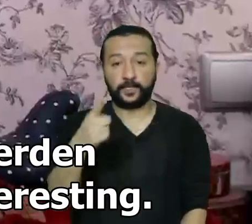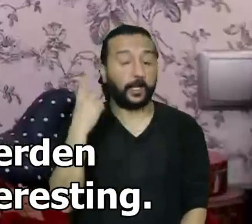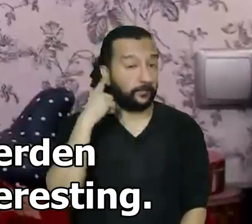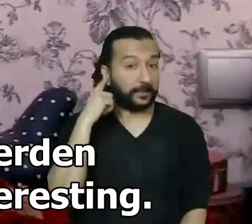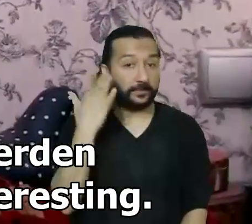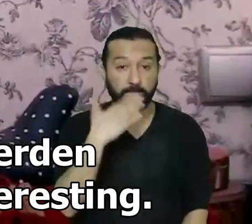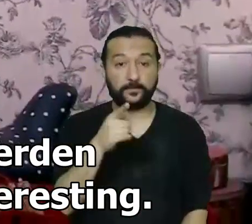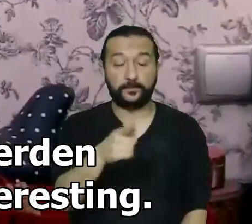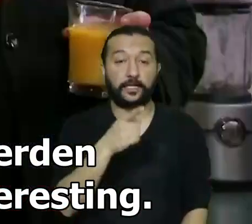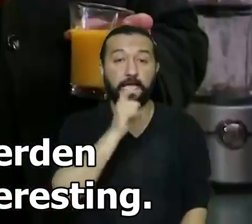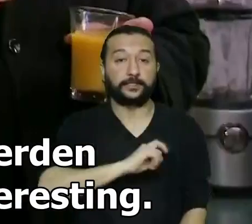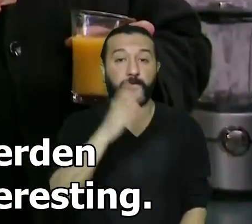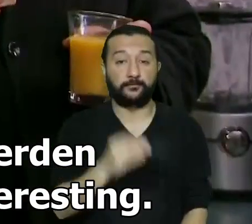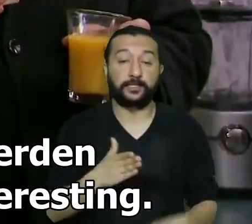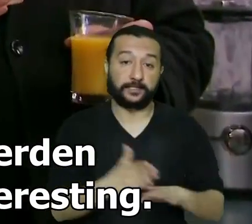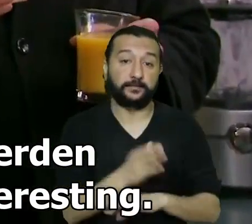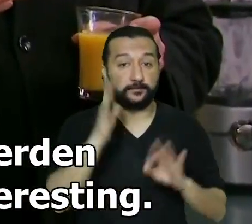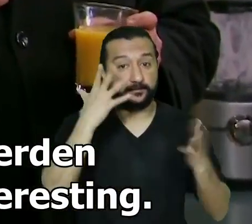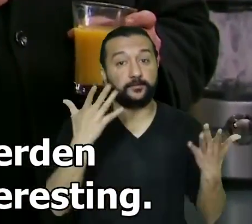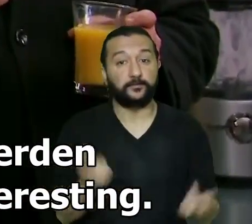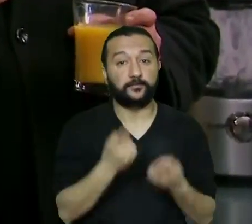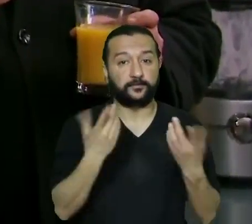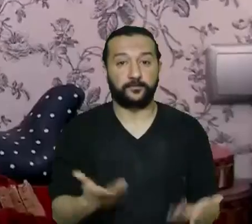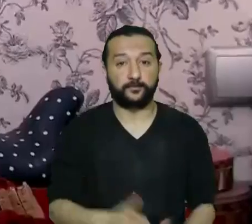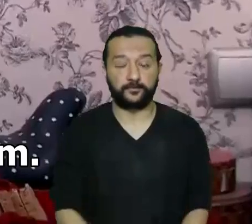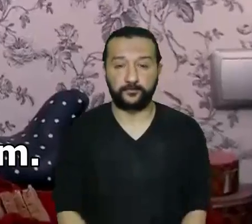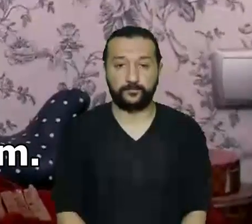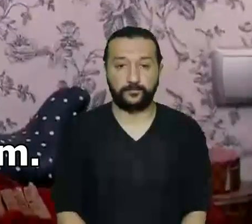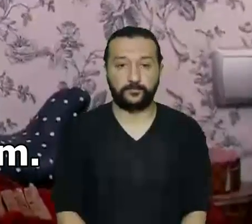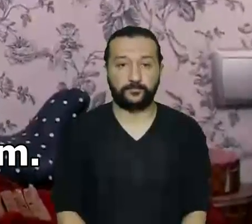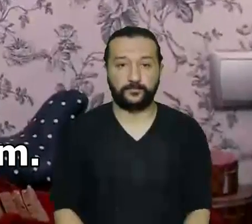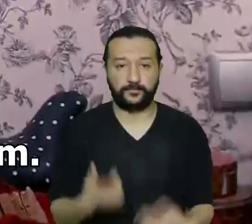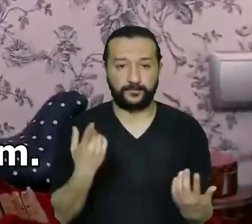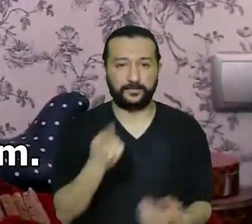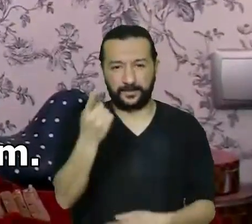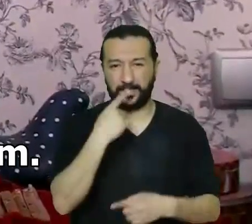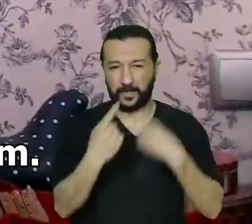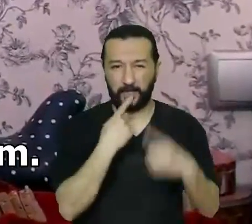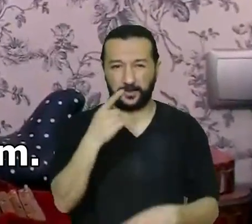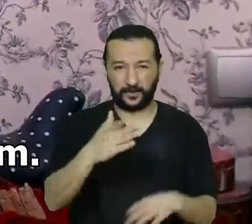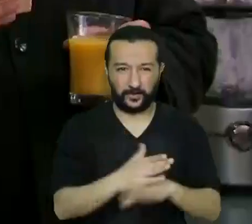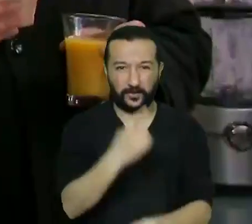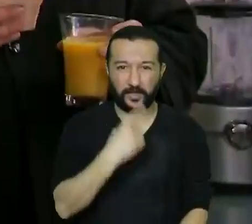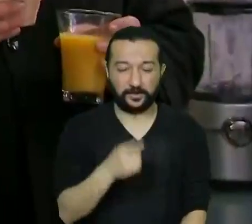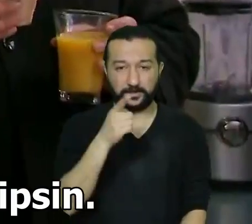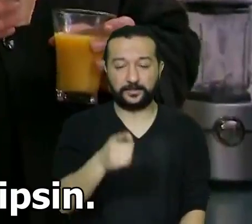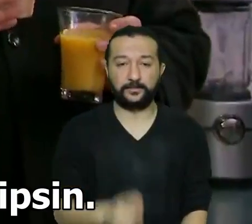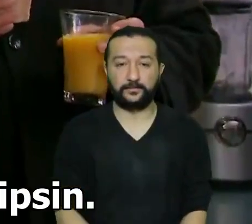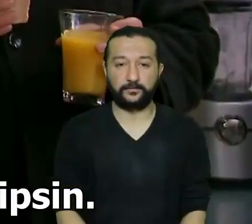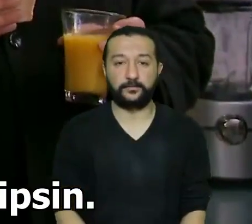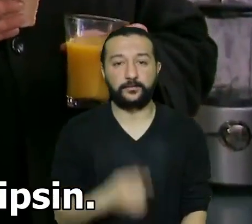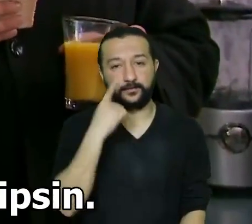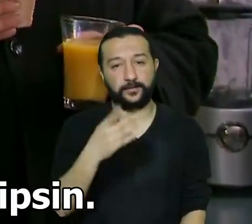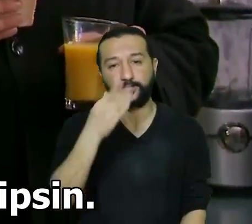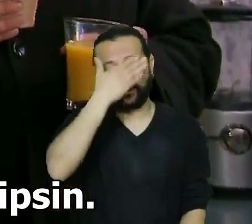haberden bir haber olman gerçekten çok interestingiz. Interestingsiz sensin oğlum, doğru konuş lan. Ne